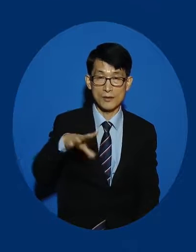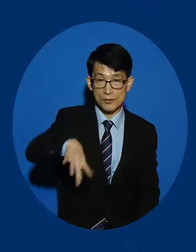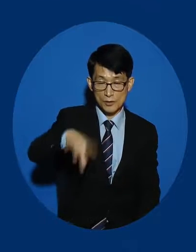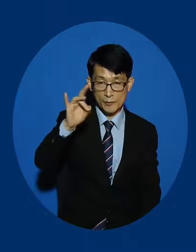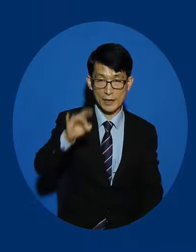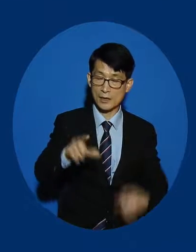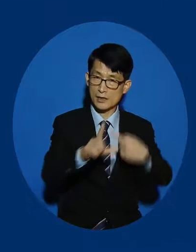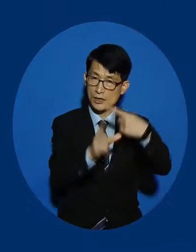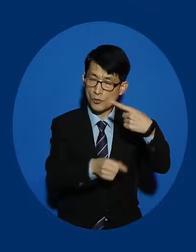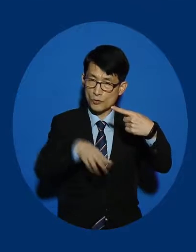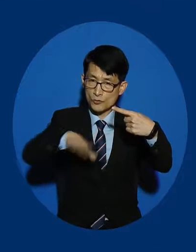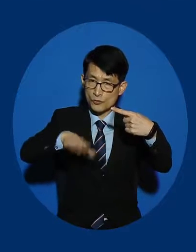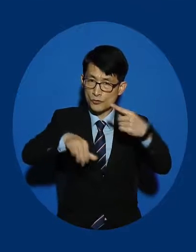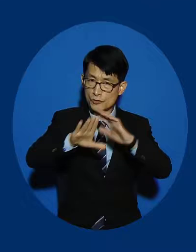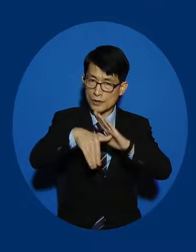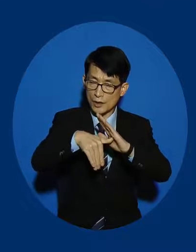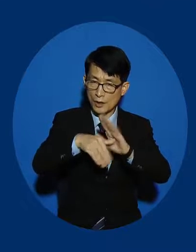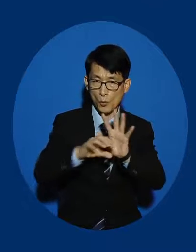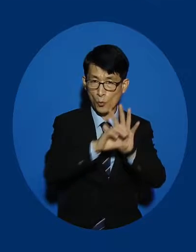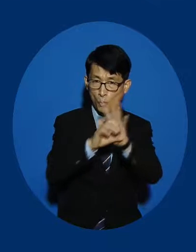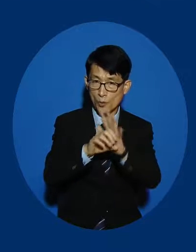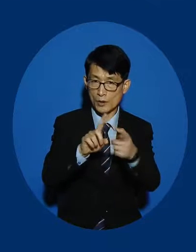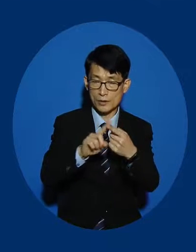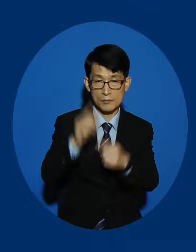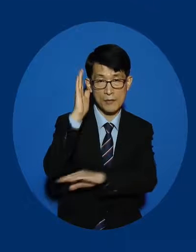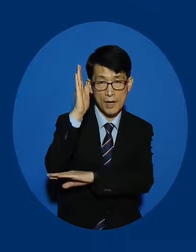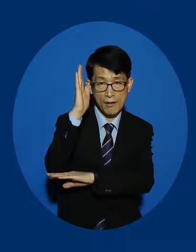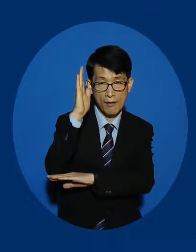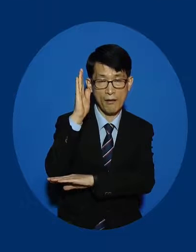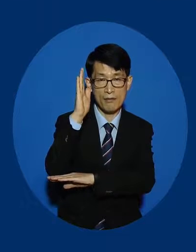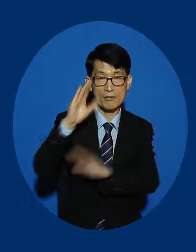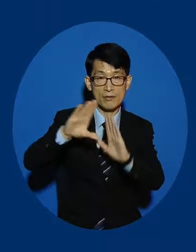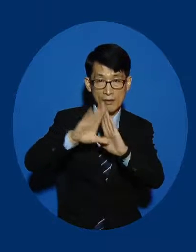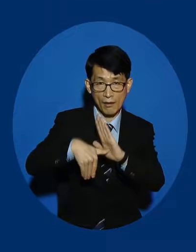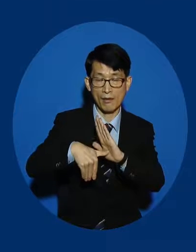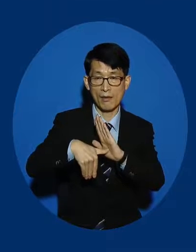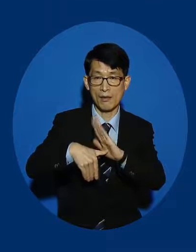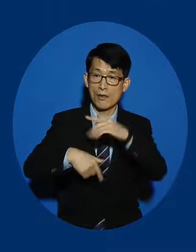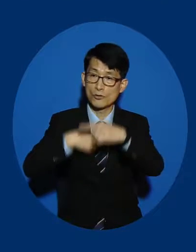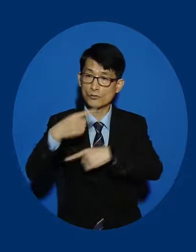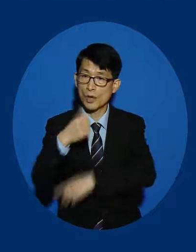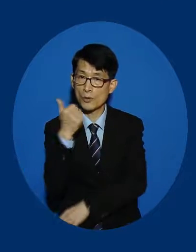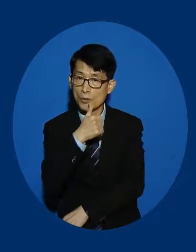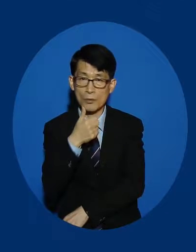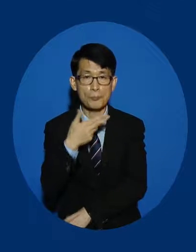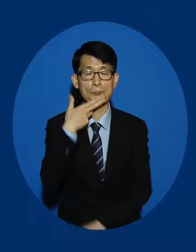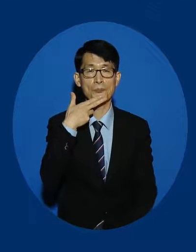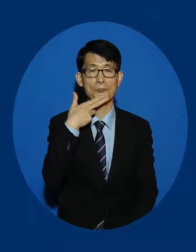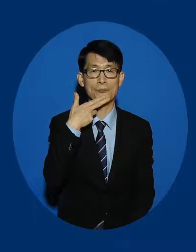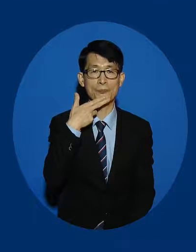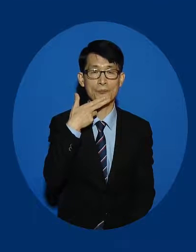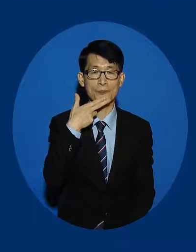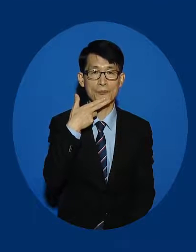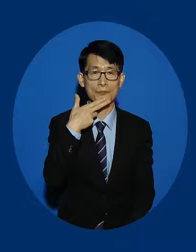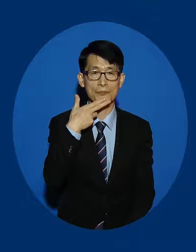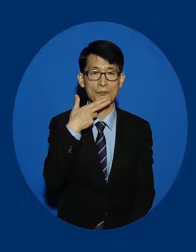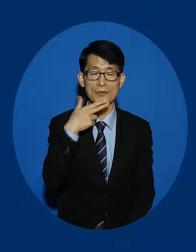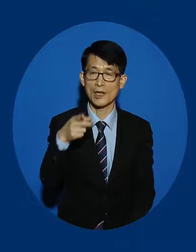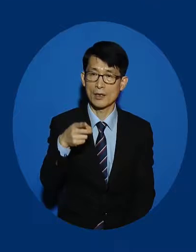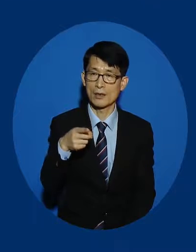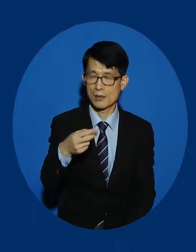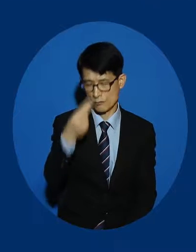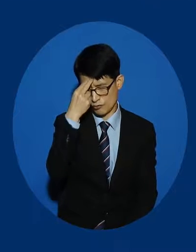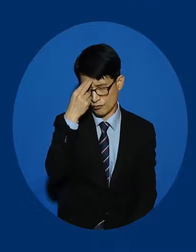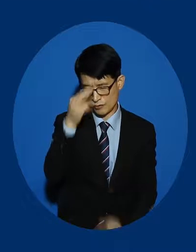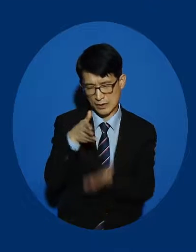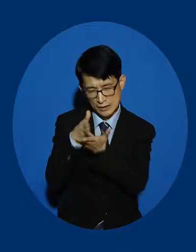1월 중순 좀 지나서 브리핑을 했거든요. 정부가 브리핑을 했는데 통역이 없어서 그 민원 제기가 좀 많았습니다. 그래서